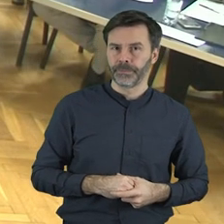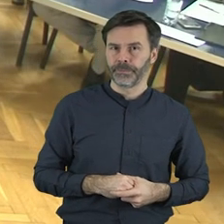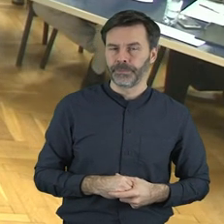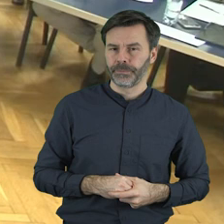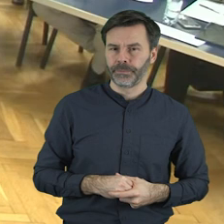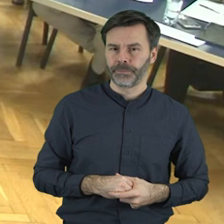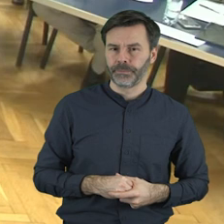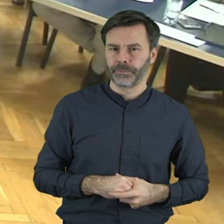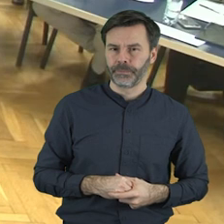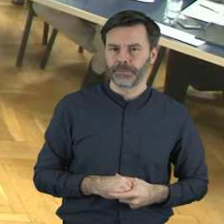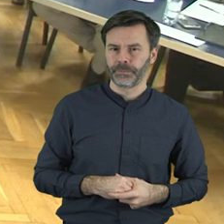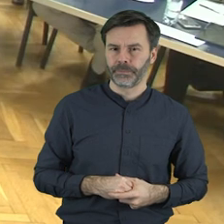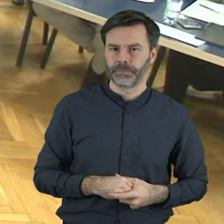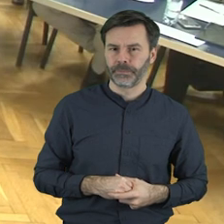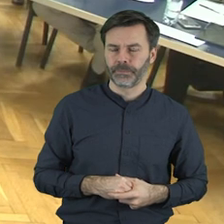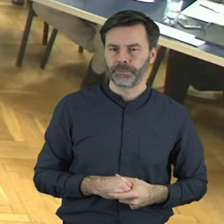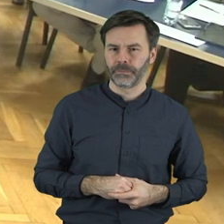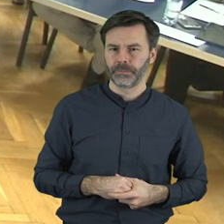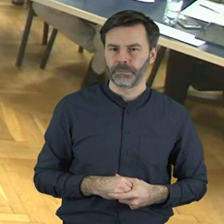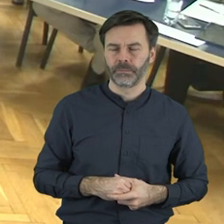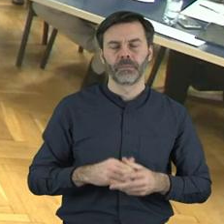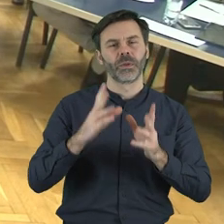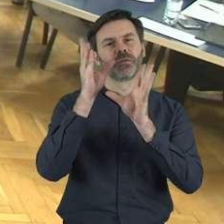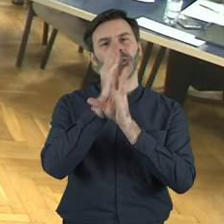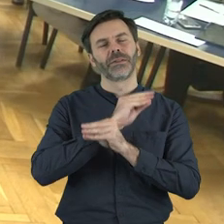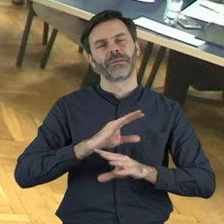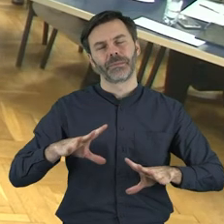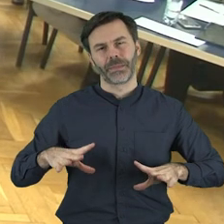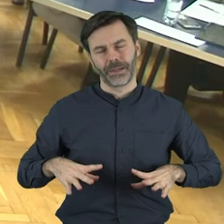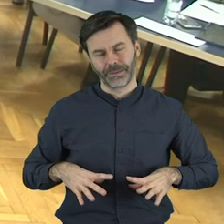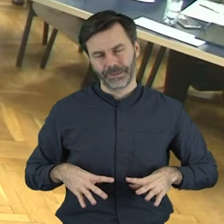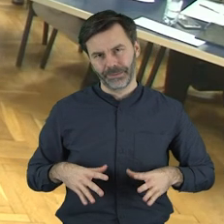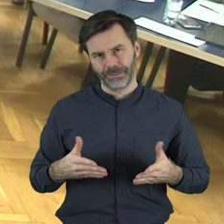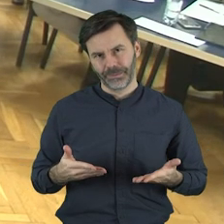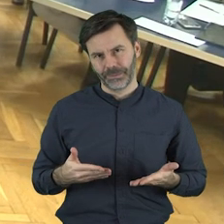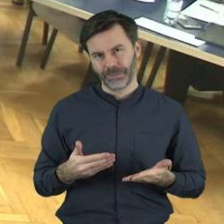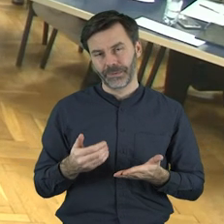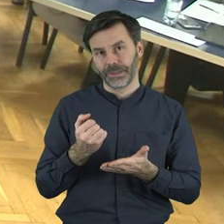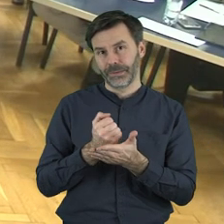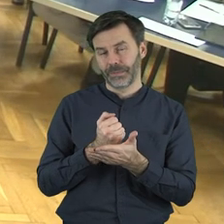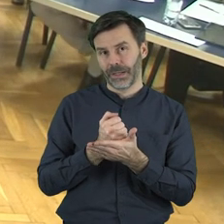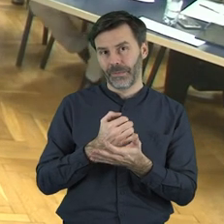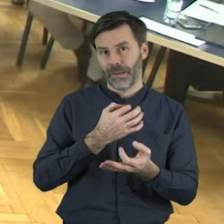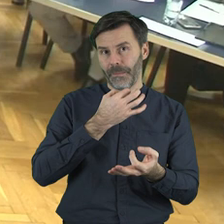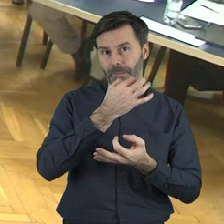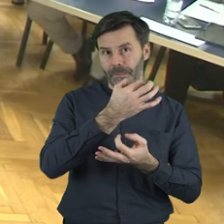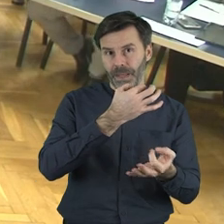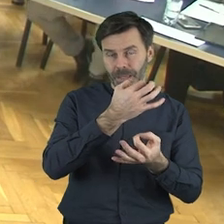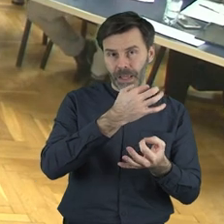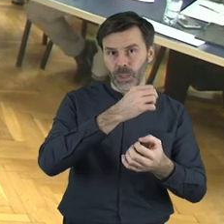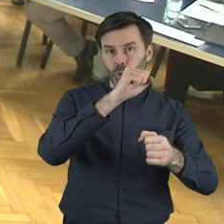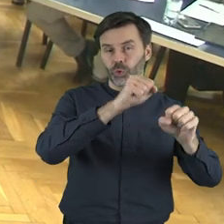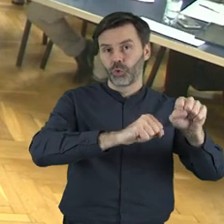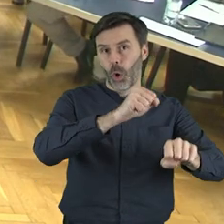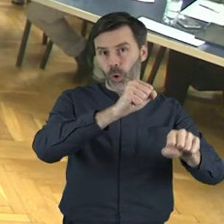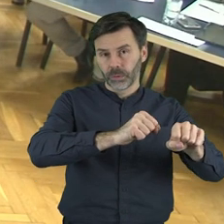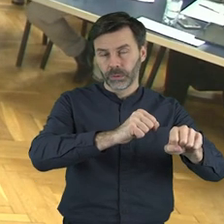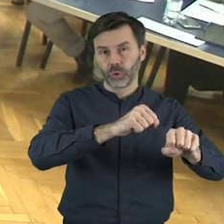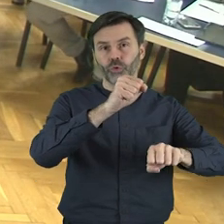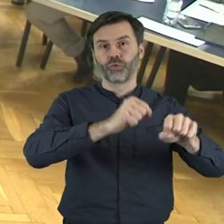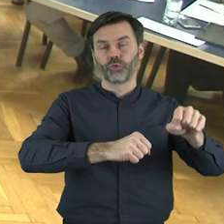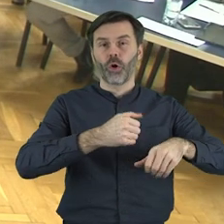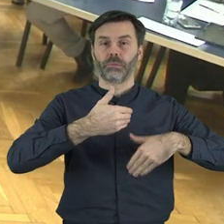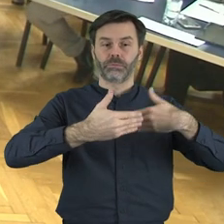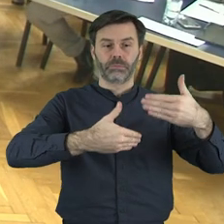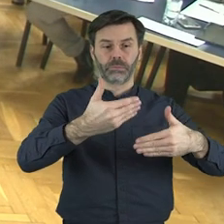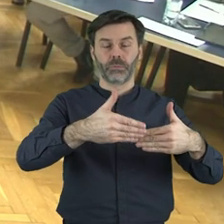ta kwestia tych pytań jest skierowana w tej chwili do sądu, więc po zakończeniu postępowania administracyjnego, w momencie, kiedy będzie już